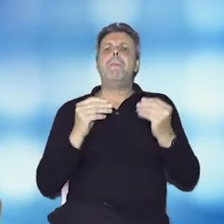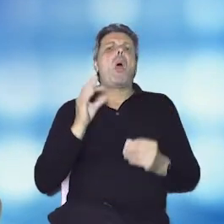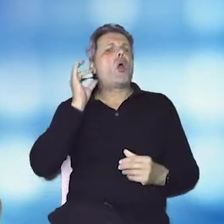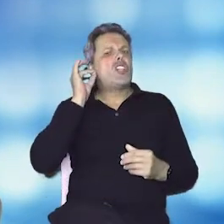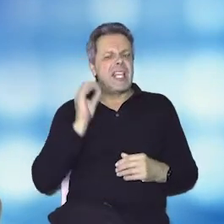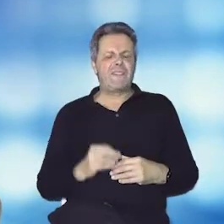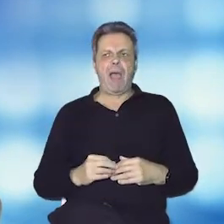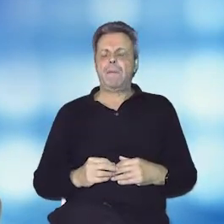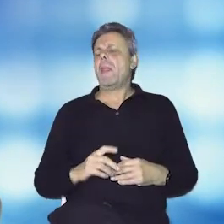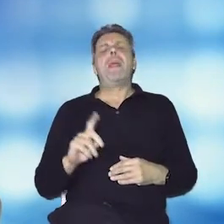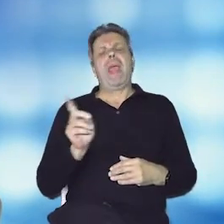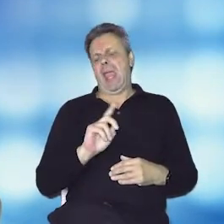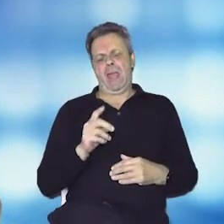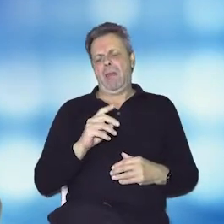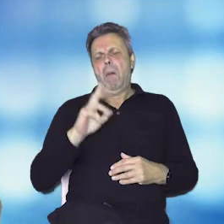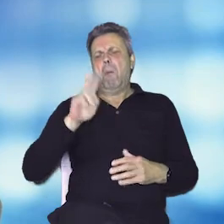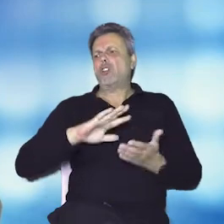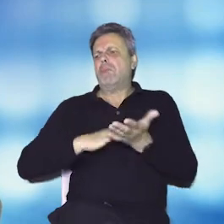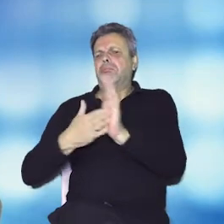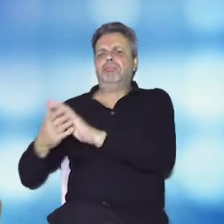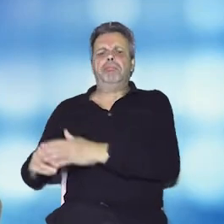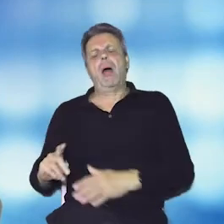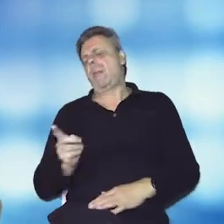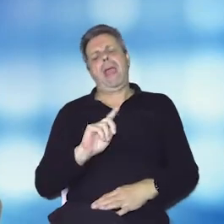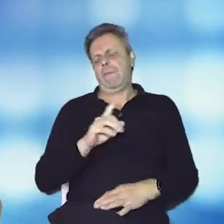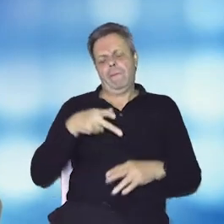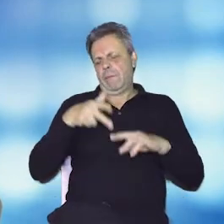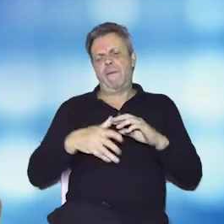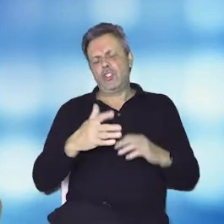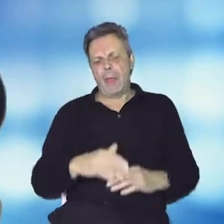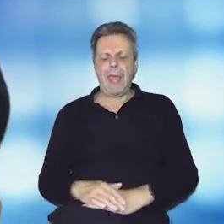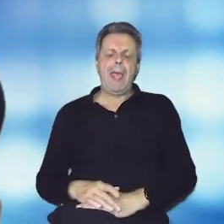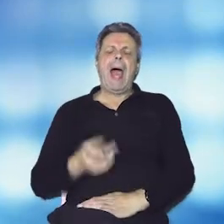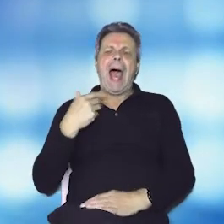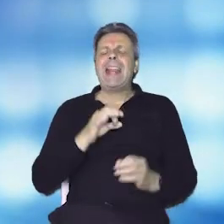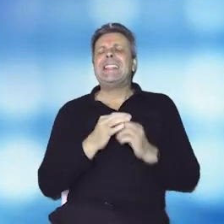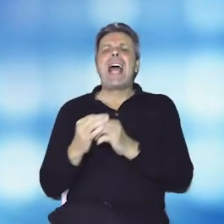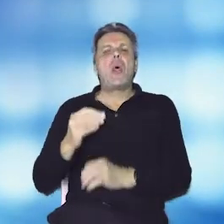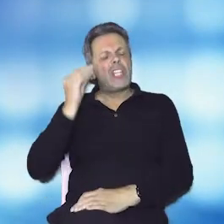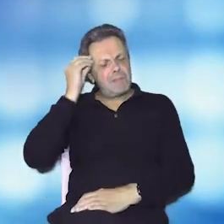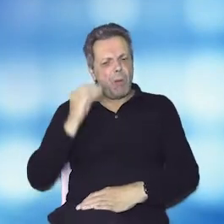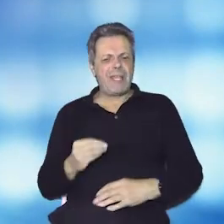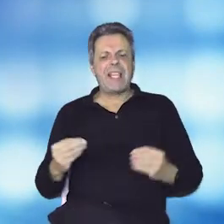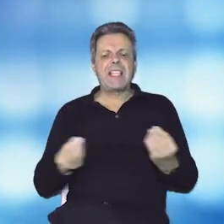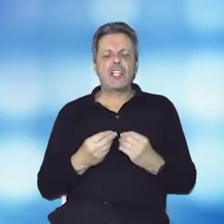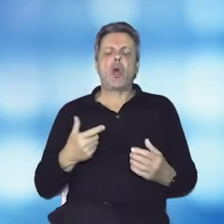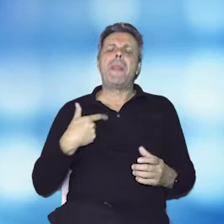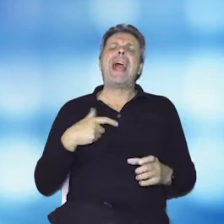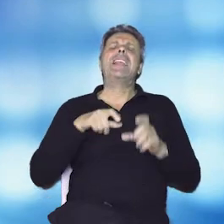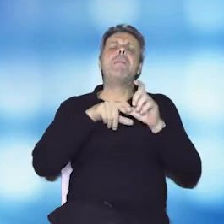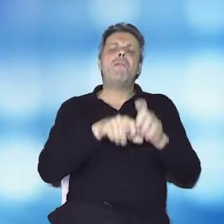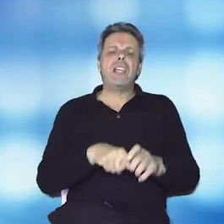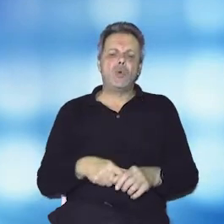više nema. Ne, nema ga već više od 1. stoljeća. Ali se stalno spominje. Da, nažalost, zato što nas se povezuje